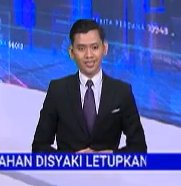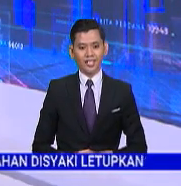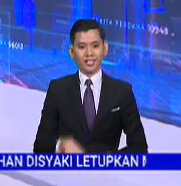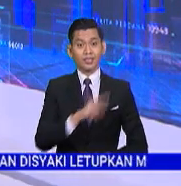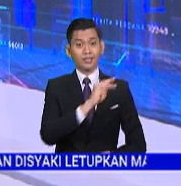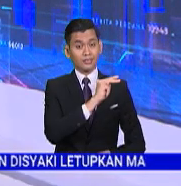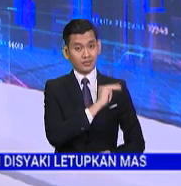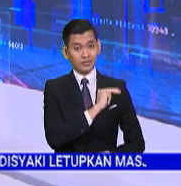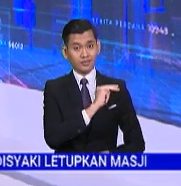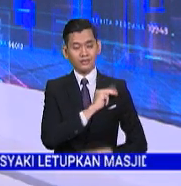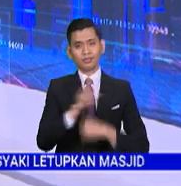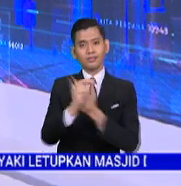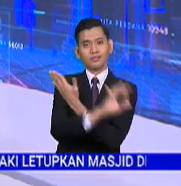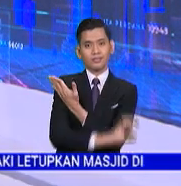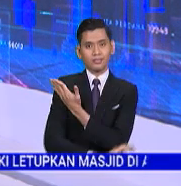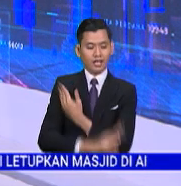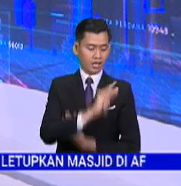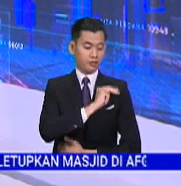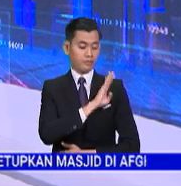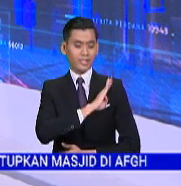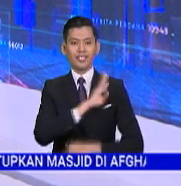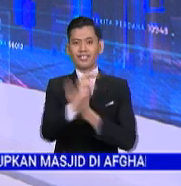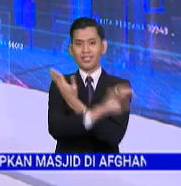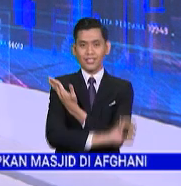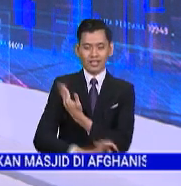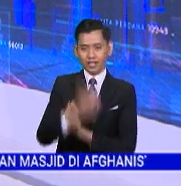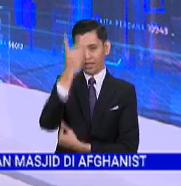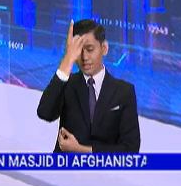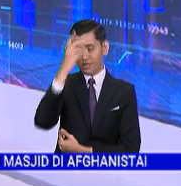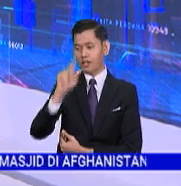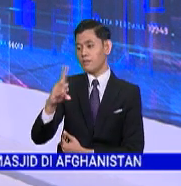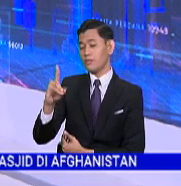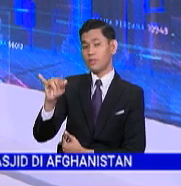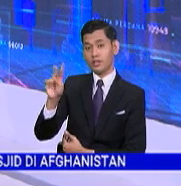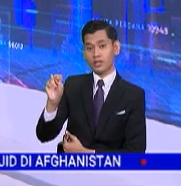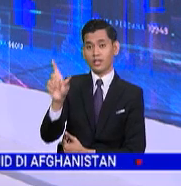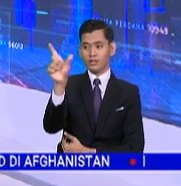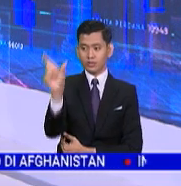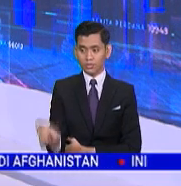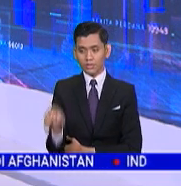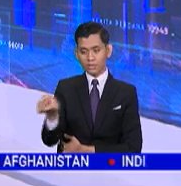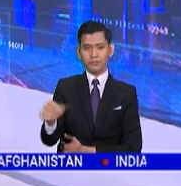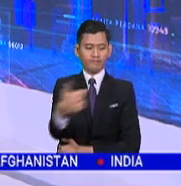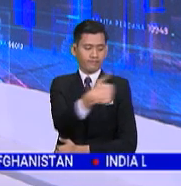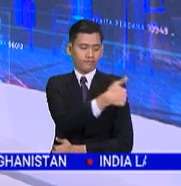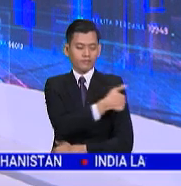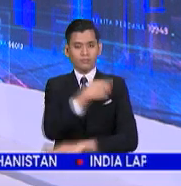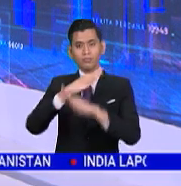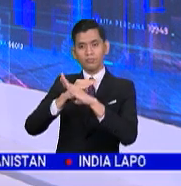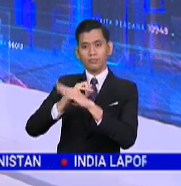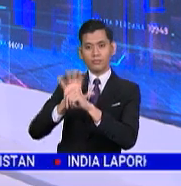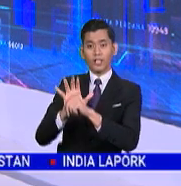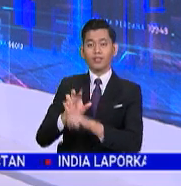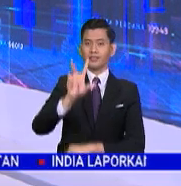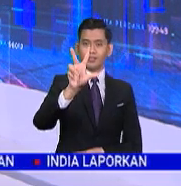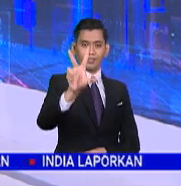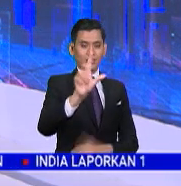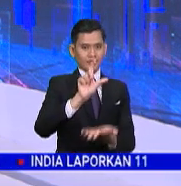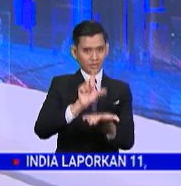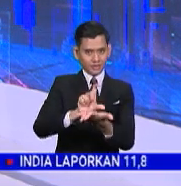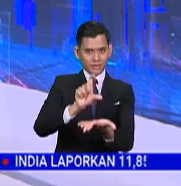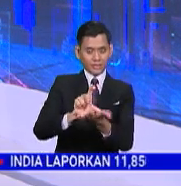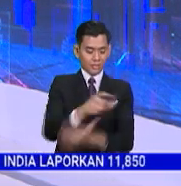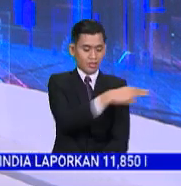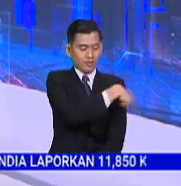Menteri Besar Negeri Sembilan, Dato' Sri Aminuddin Harun antara individu yang menerima suntikan vaksin penggalak COVID-19